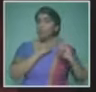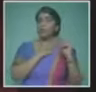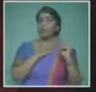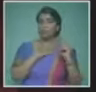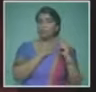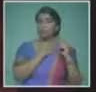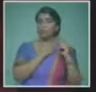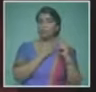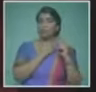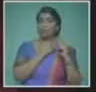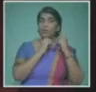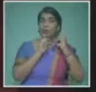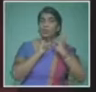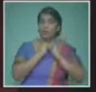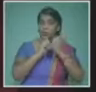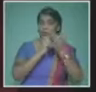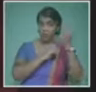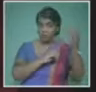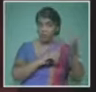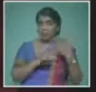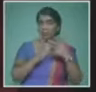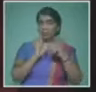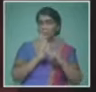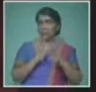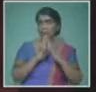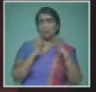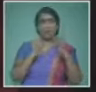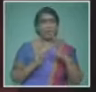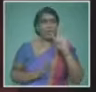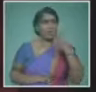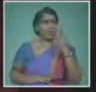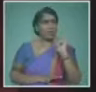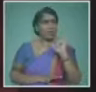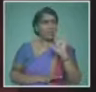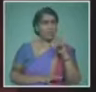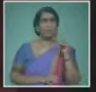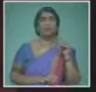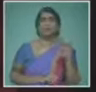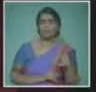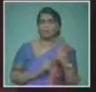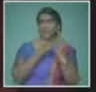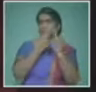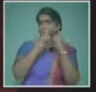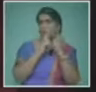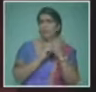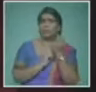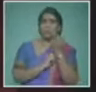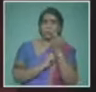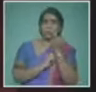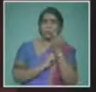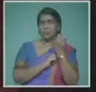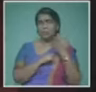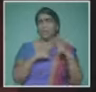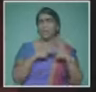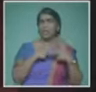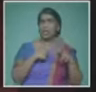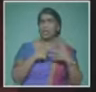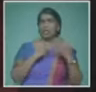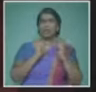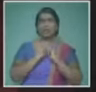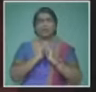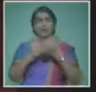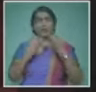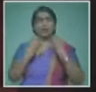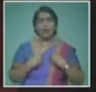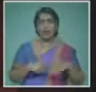ලබා දීමේදී සිදු වූ අසාධාරණය තුළ 465කට ඔය විවිධ පුංචි පුංචි හේතුන් නිසා ඒව අහිමි වෙලා තිබෙනවා.